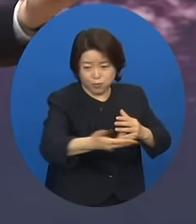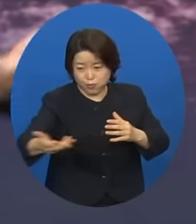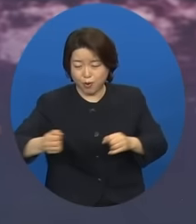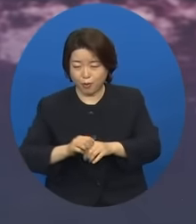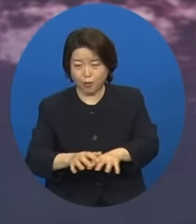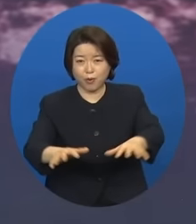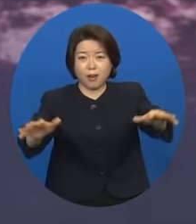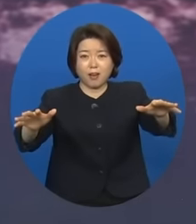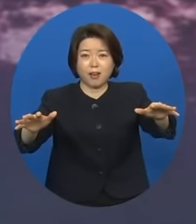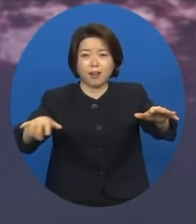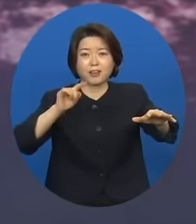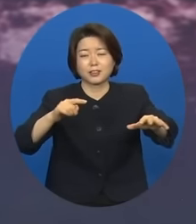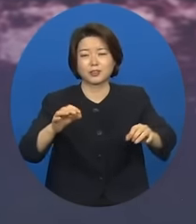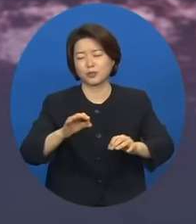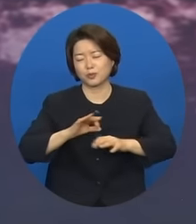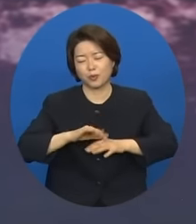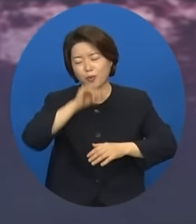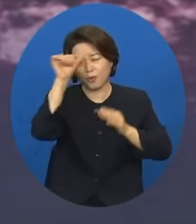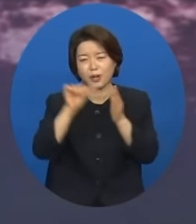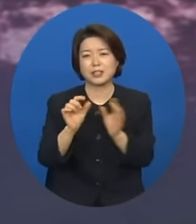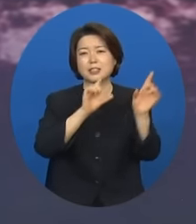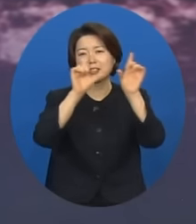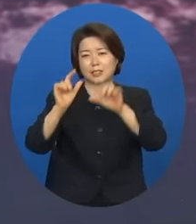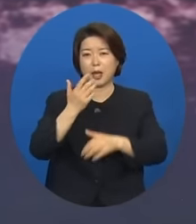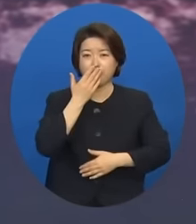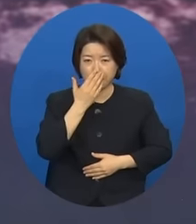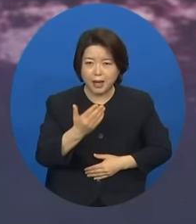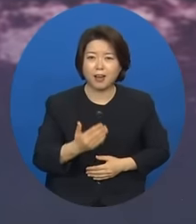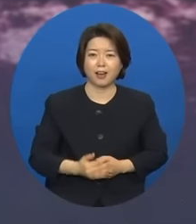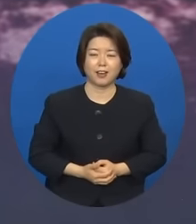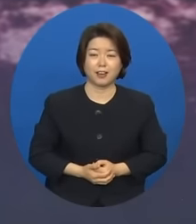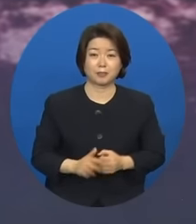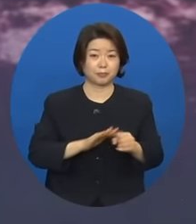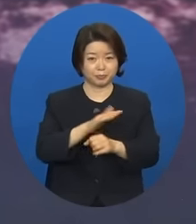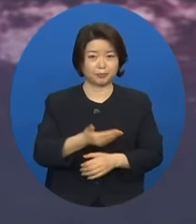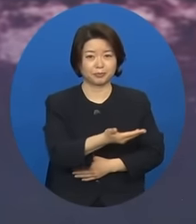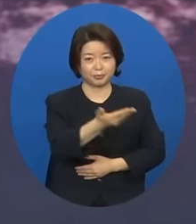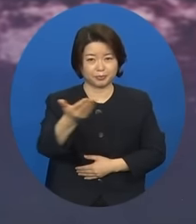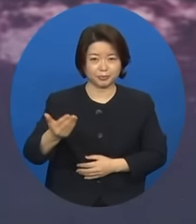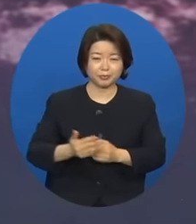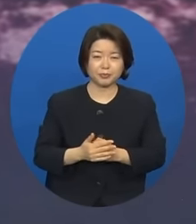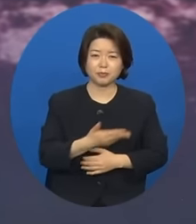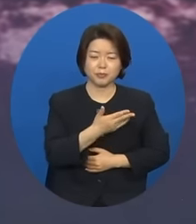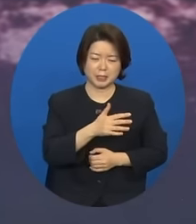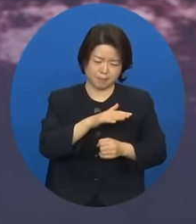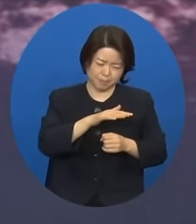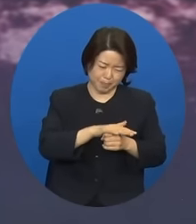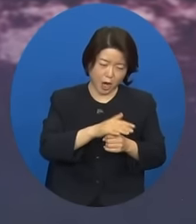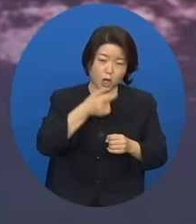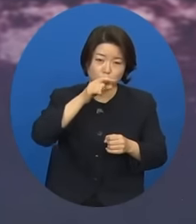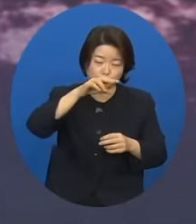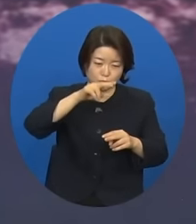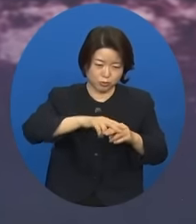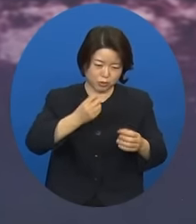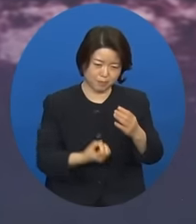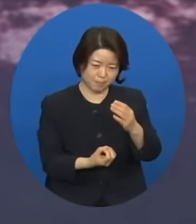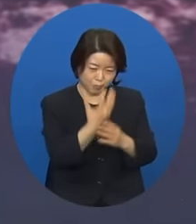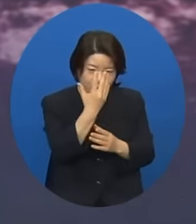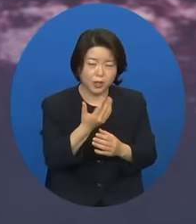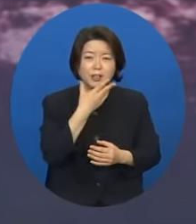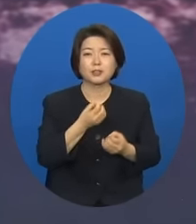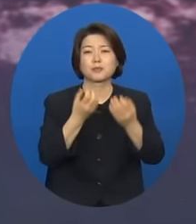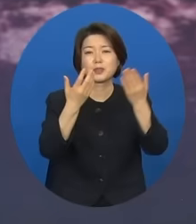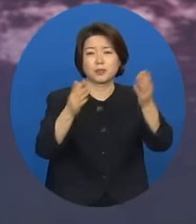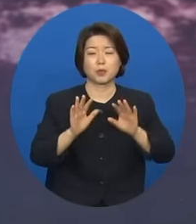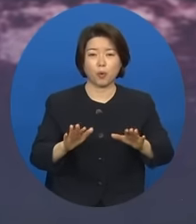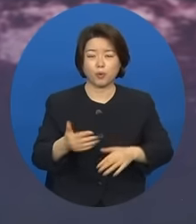하는 그런 놀라운 인생을 살게 된다는 것입니다 사랑하는 여러분 여러분들이 막혀 있는 우물이 뚫리기 축복합니다 오늘